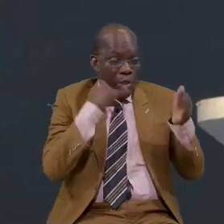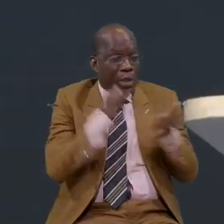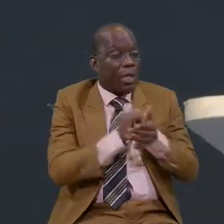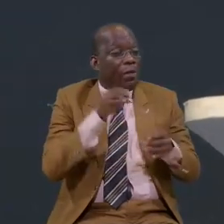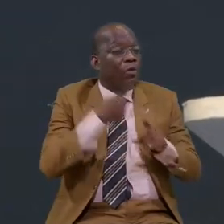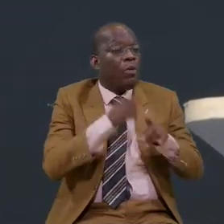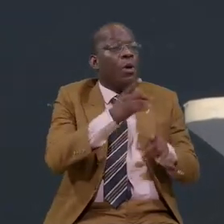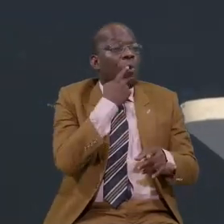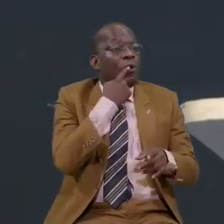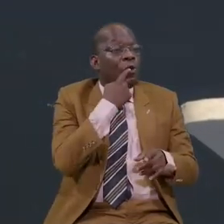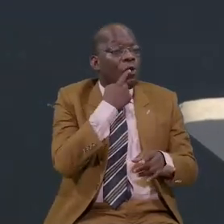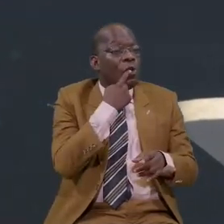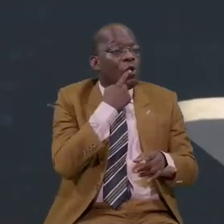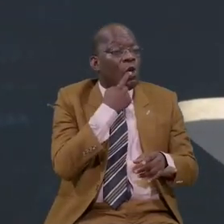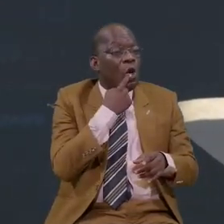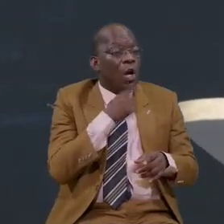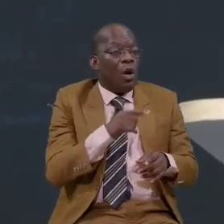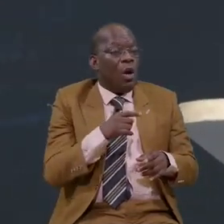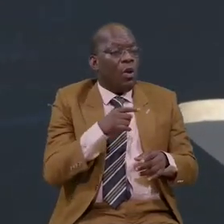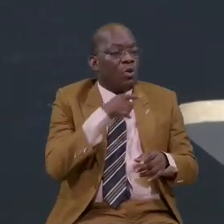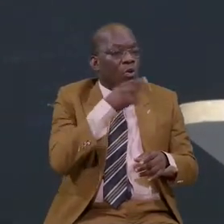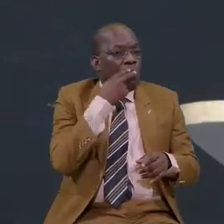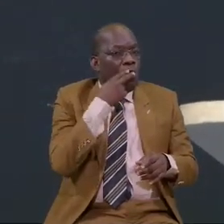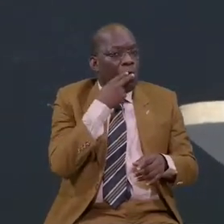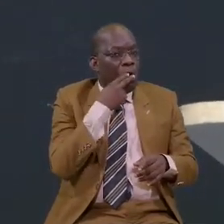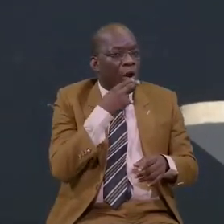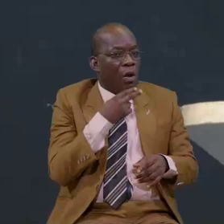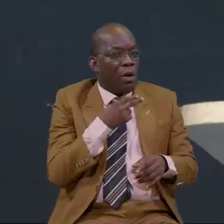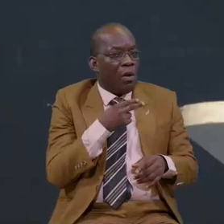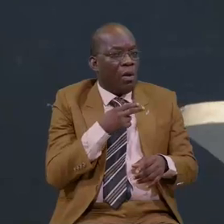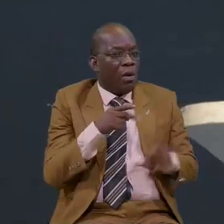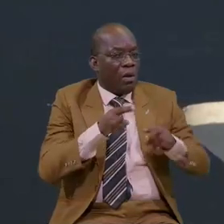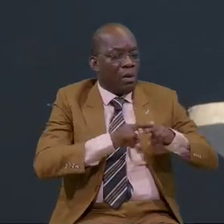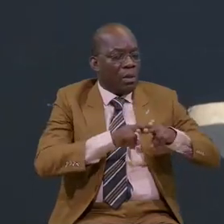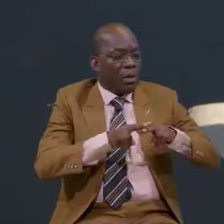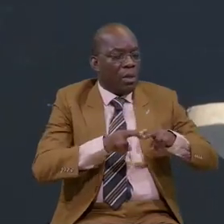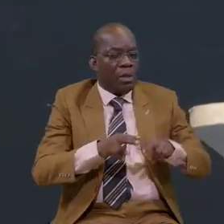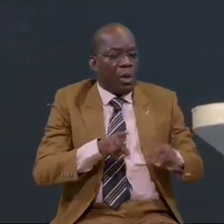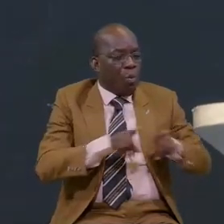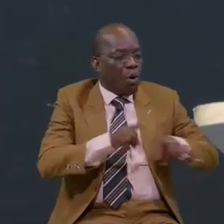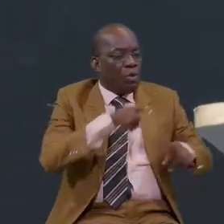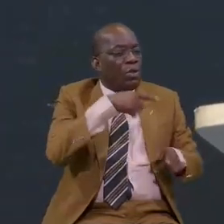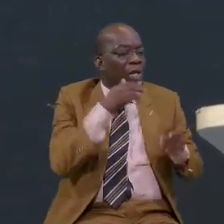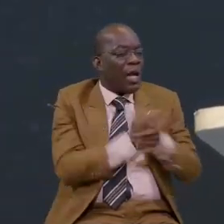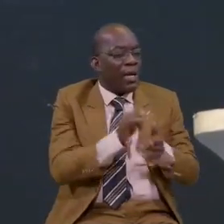sanctifié. Et ce qui sort de tes narines là, c'est quoi? C'est la fumée de ma cigarette, bien sûr.